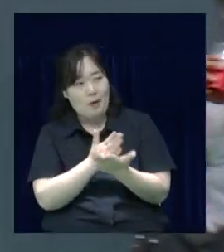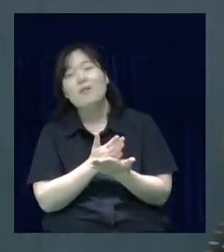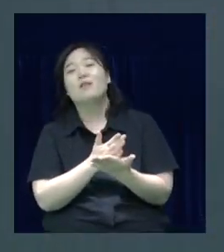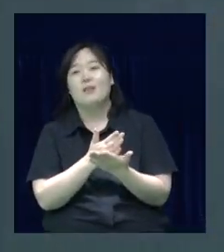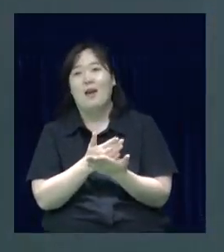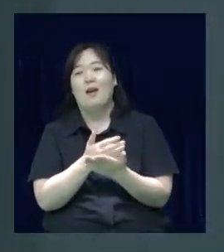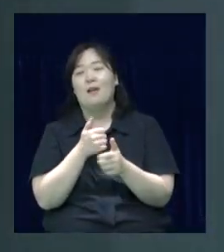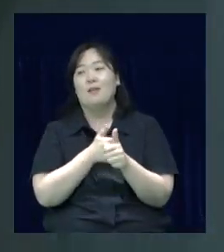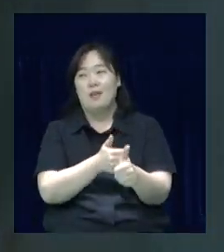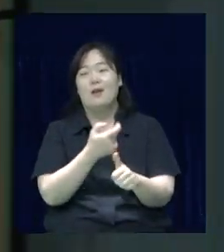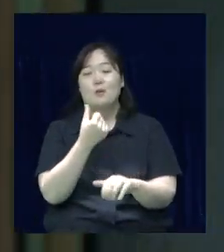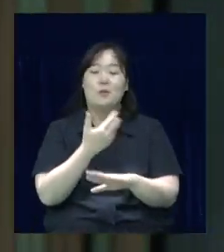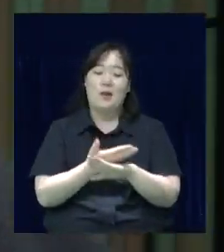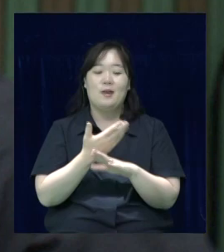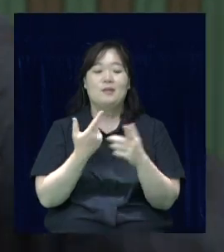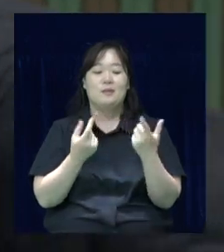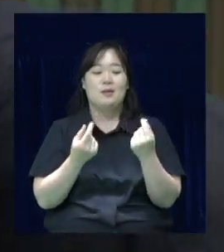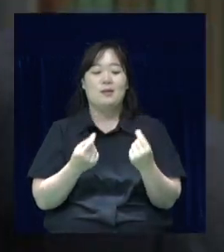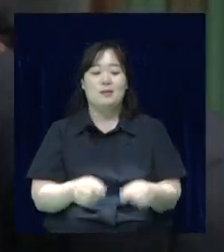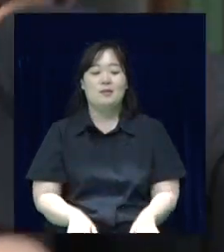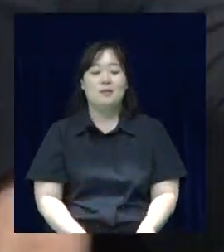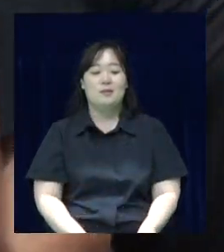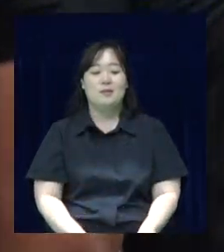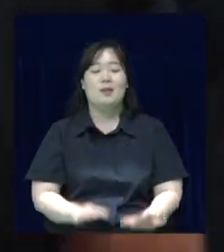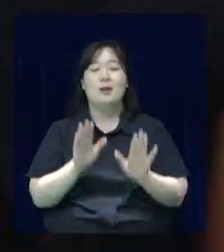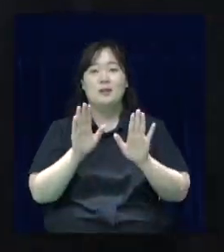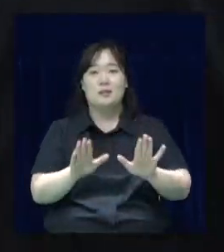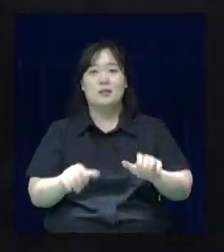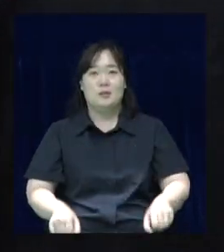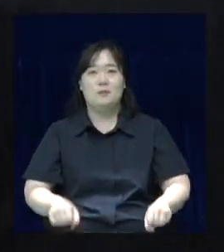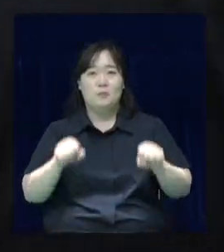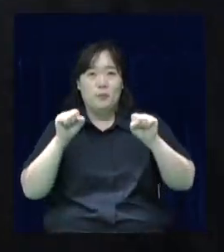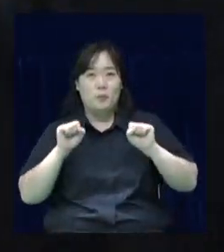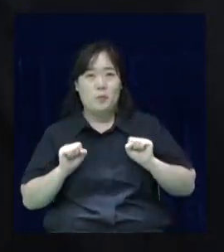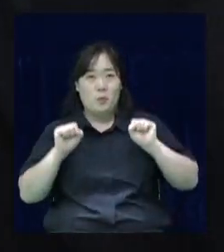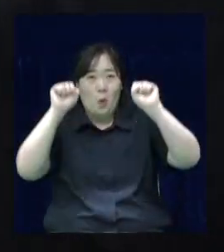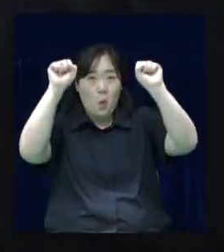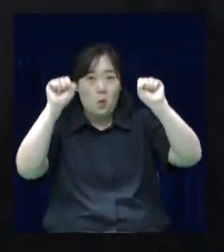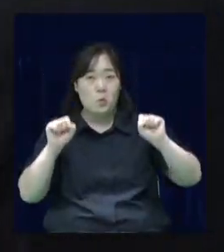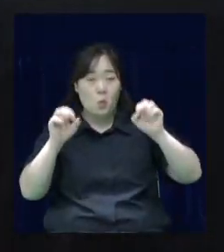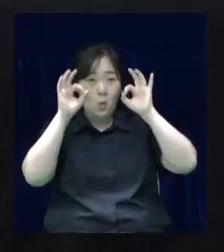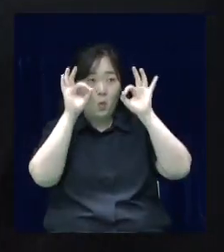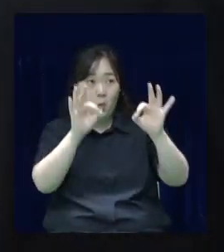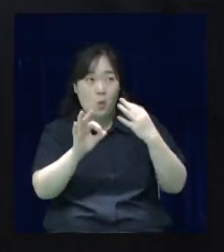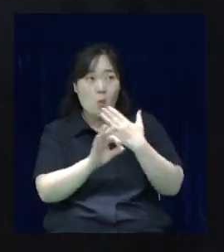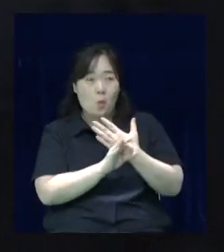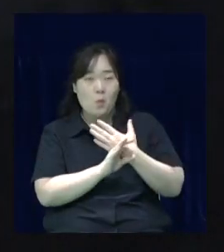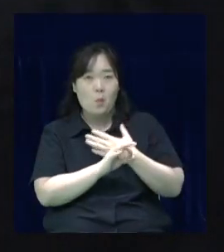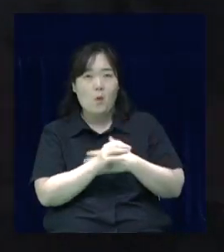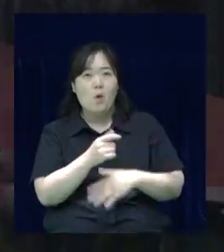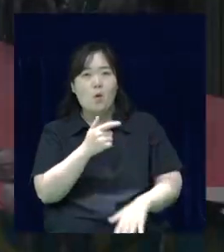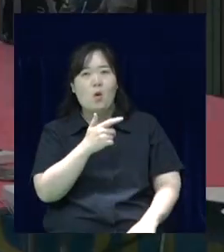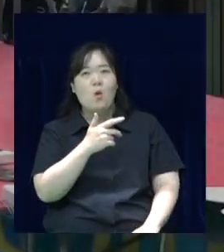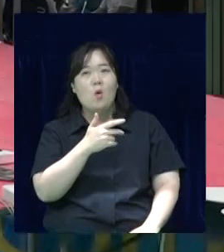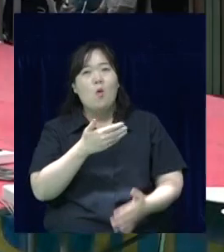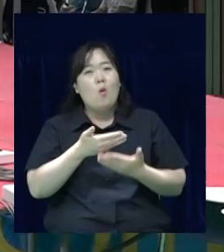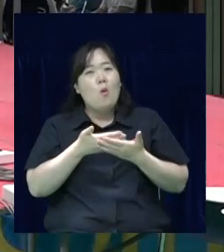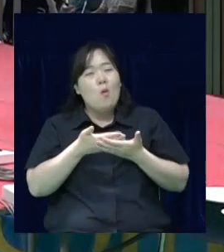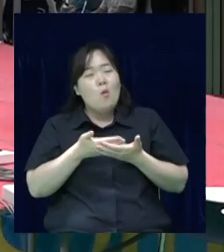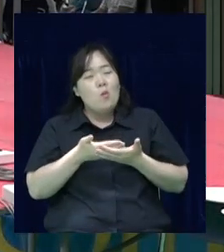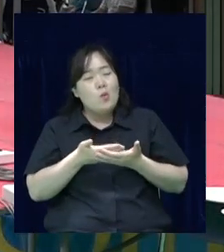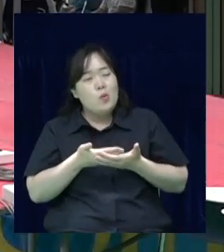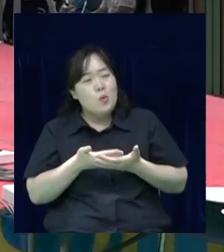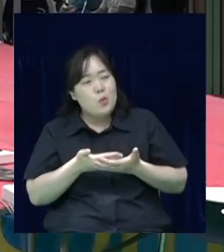생각되어집니다. 사실상 뭐 역도 이제 보다 보면은 정말 많은 중량을 통해서 딱 들었을 때 네. 그